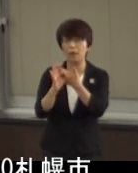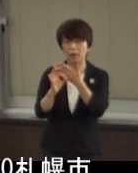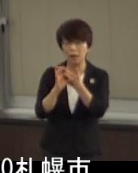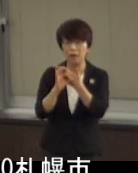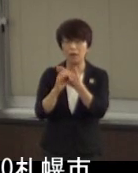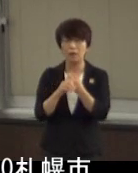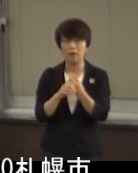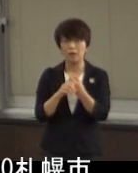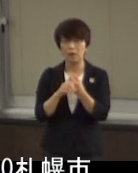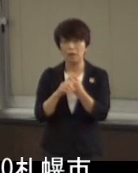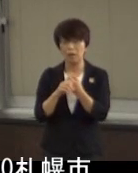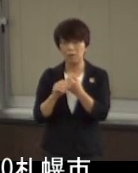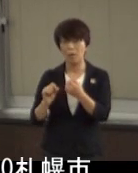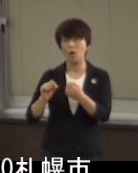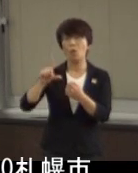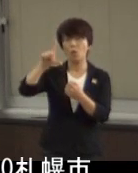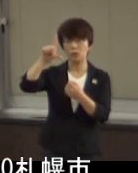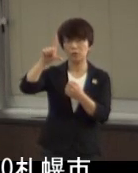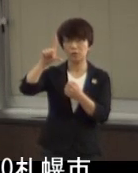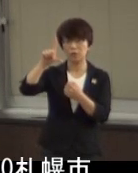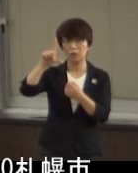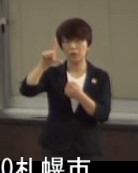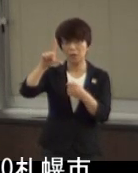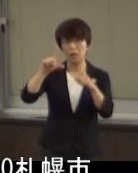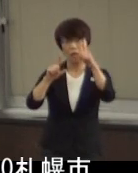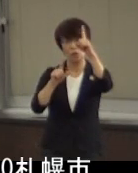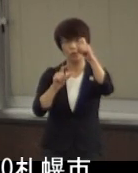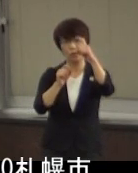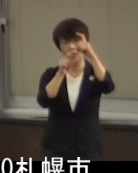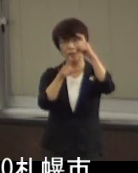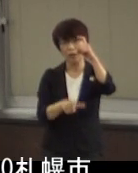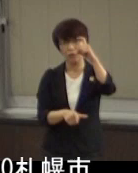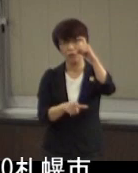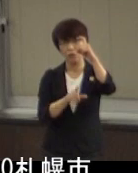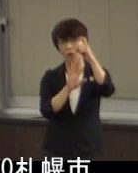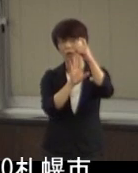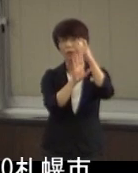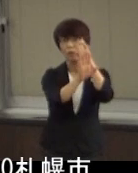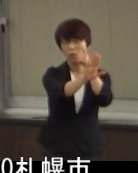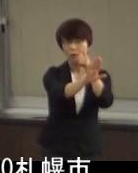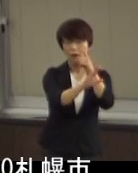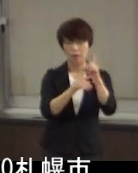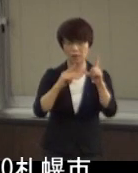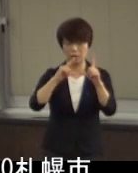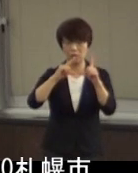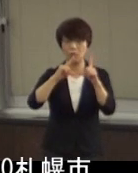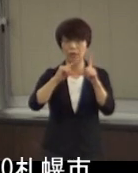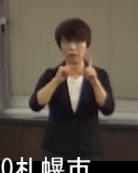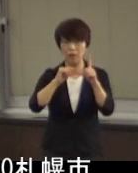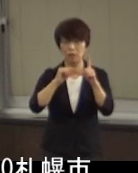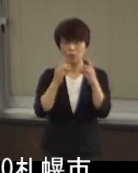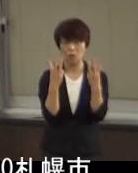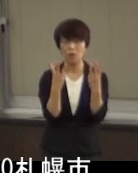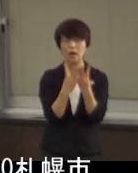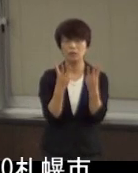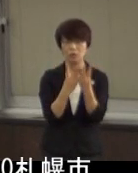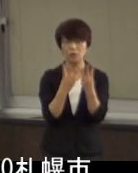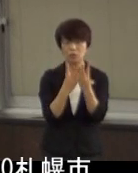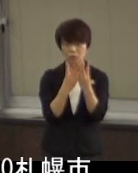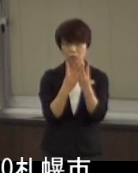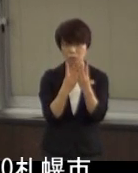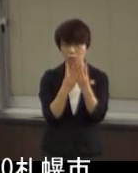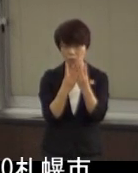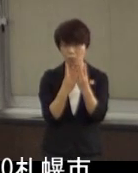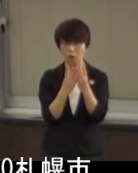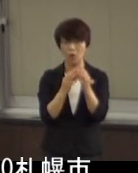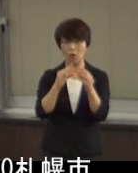事例が多かったわけでありますけれども、11月以降は割合、それと件数も落ちてき